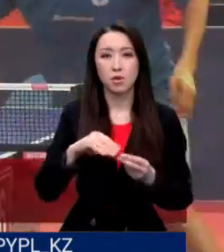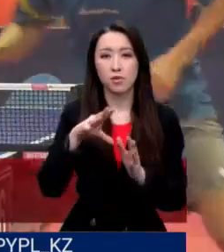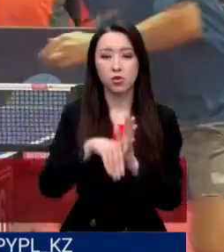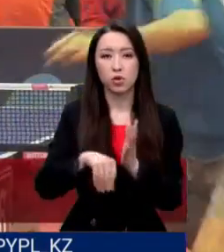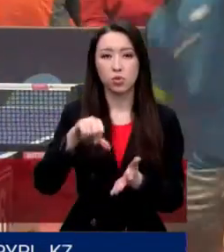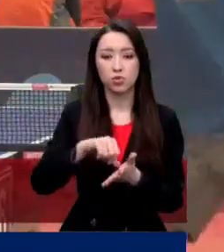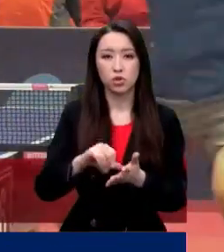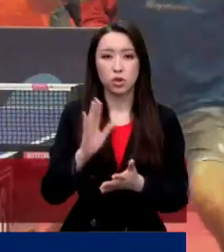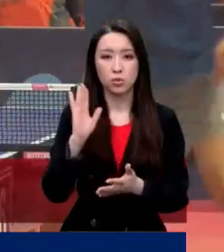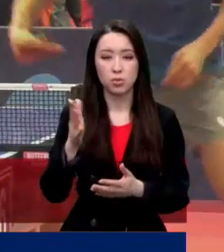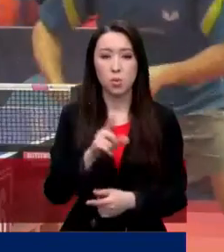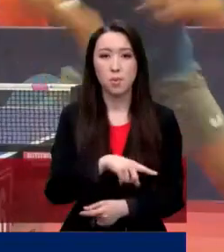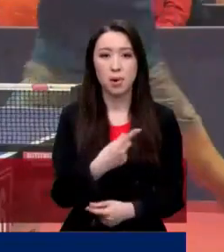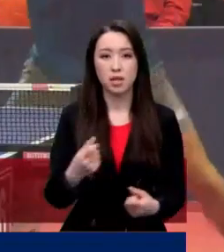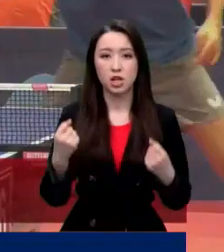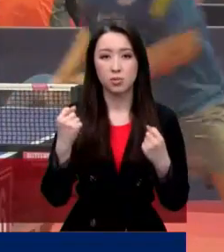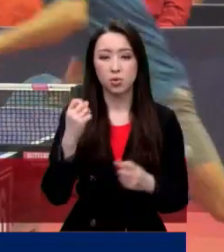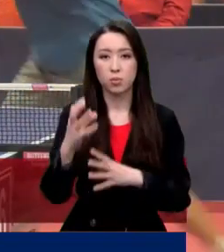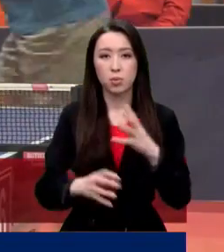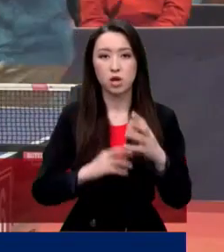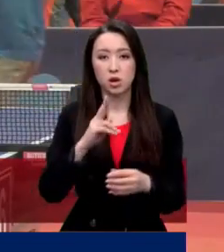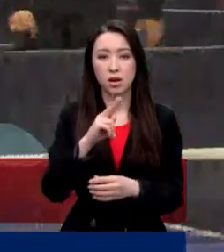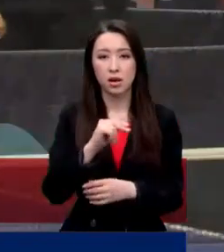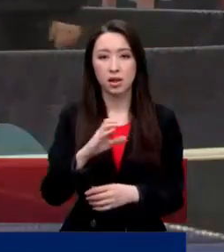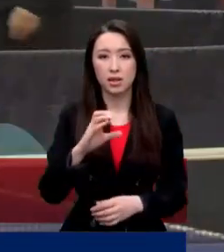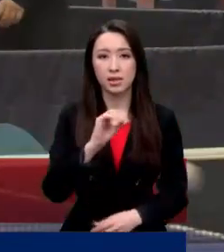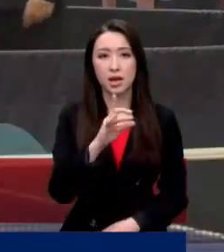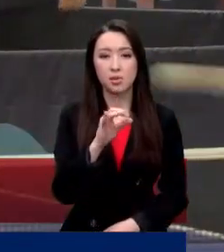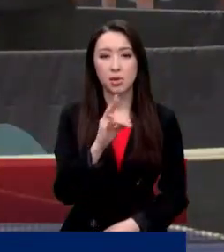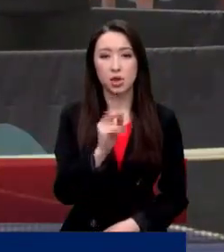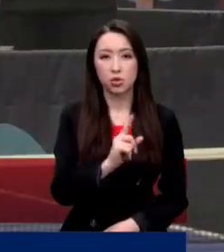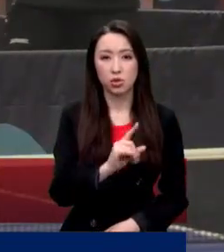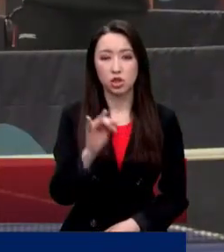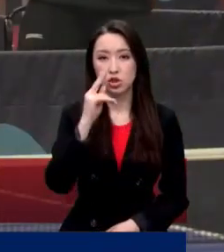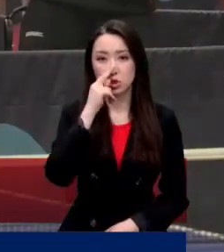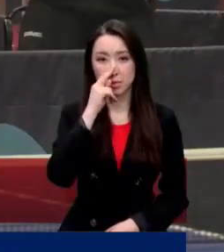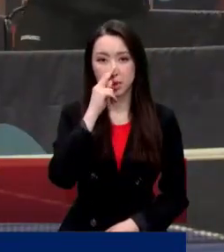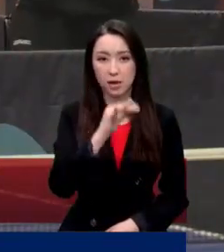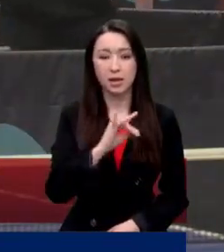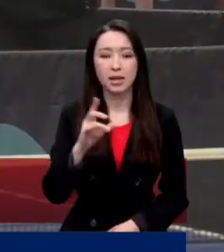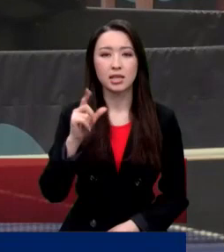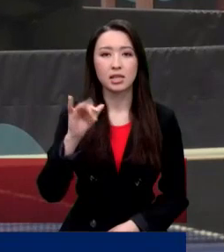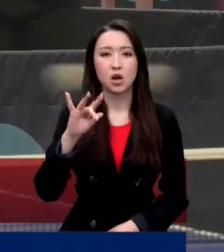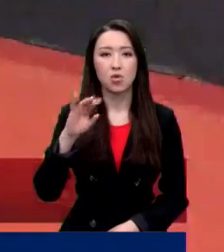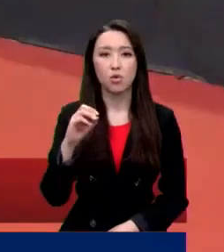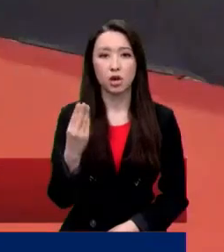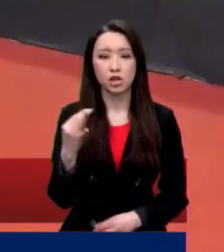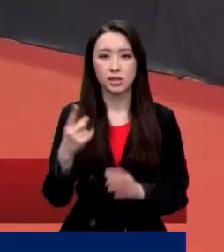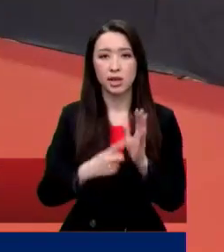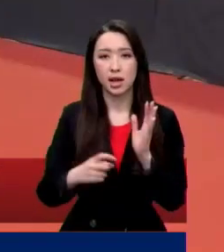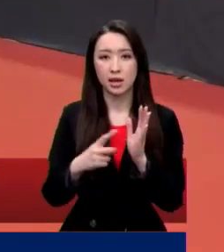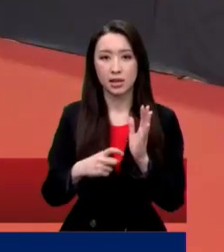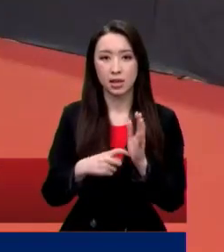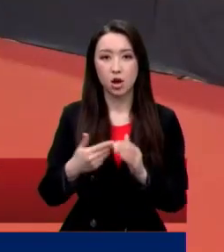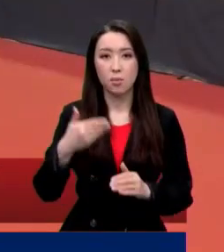примут участие мастера спорта международного класса сарвиноз мир кодировок из шымкента и зауреш акаши вайс караганды в